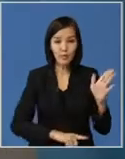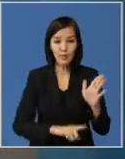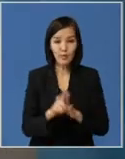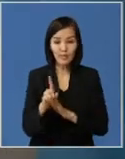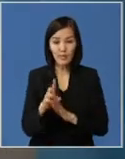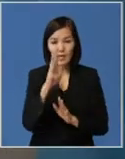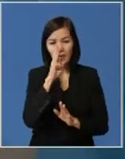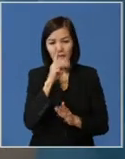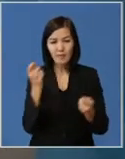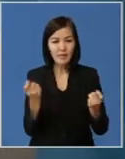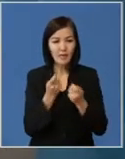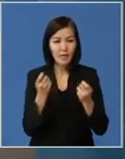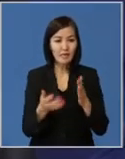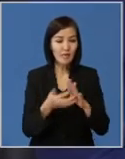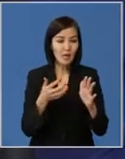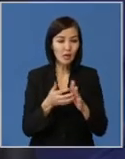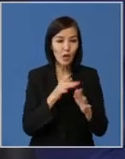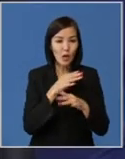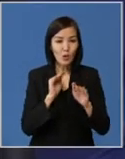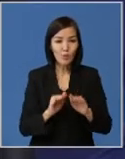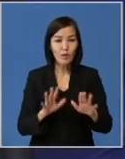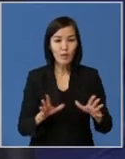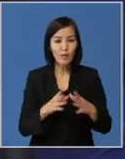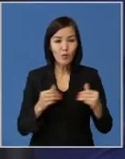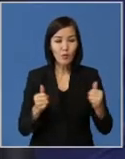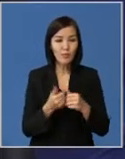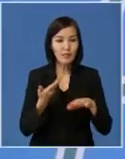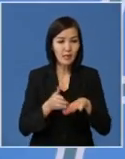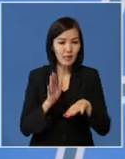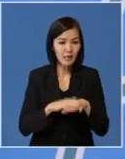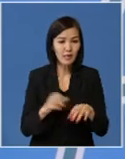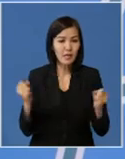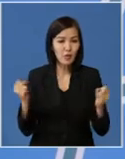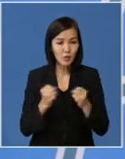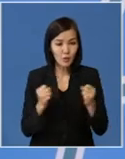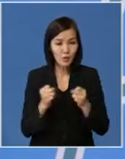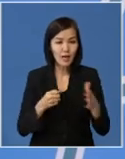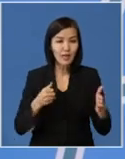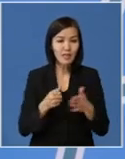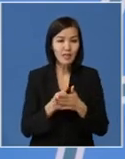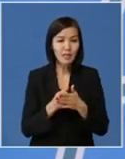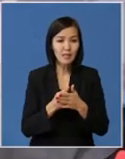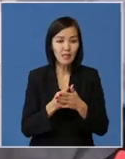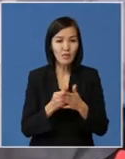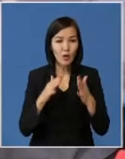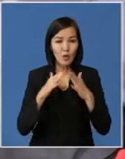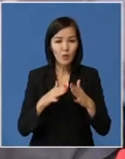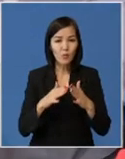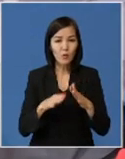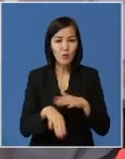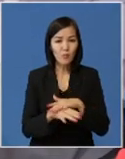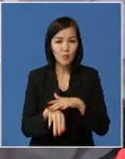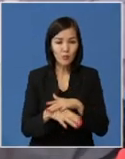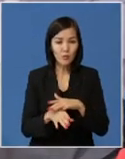аз жалғыз басты көппалалы отбасылардың қиналып қалатыны рас. Тіпті қырау шалған қарашаға дейін көмір қоралары бос тұрғандары да бар.